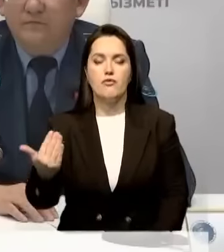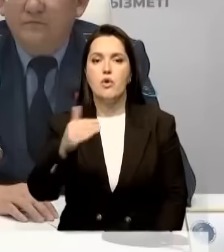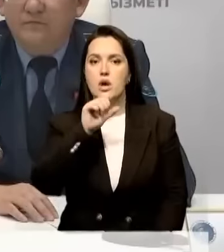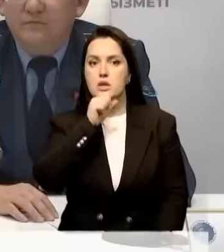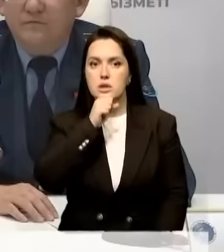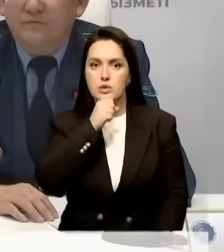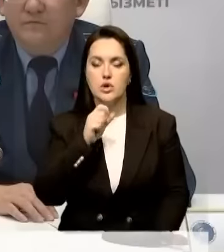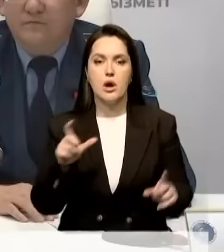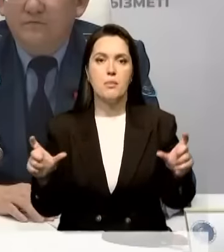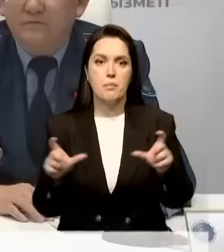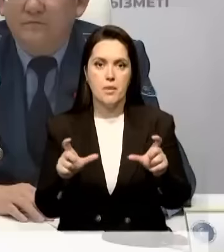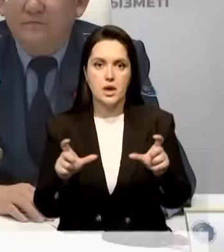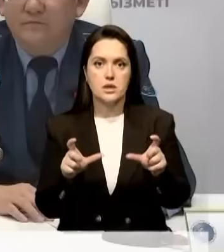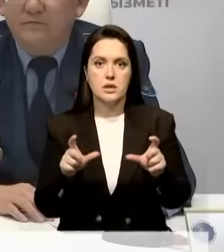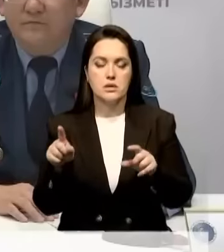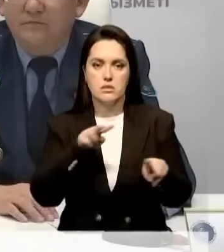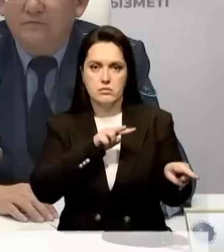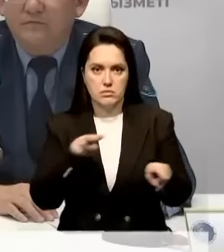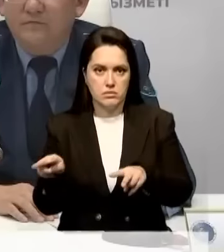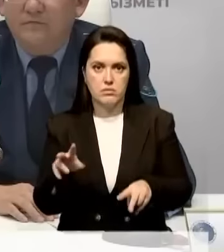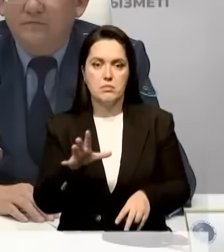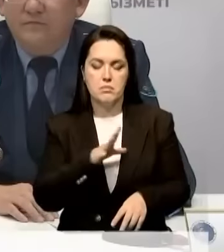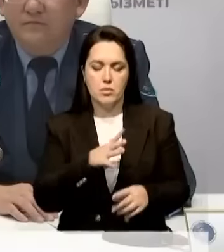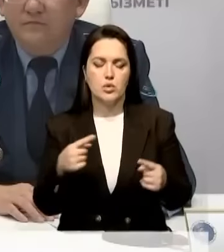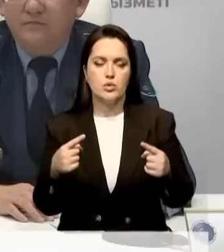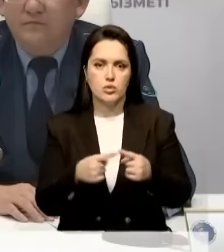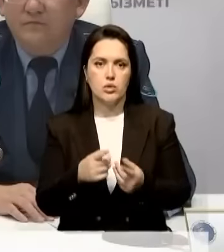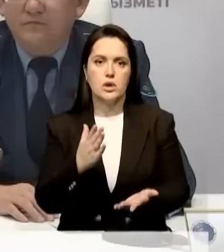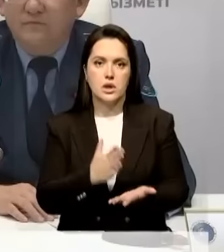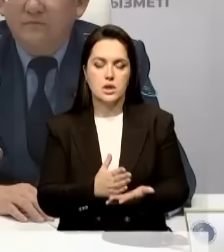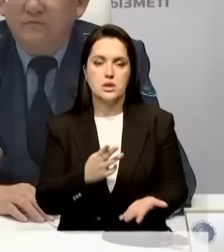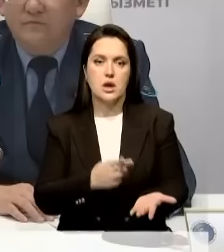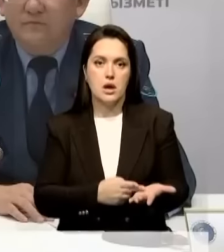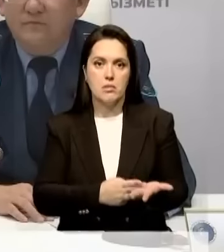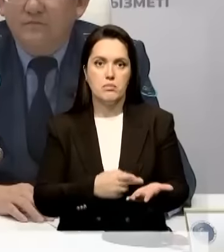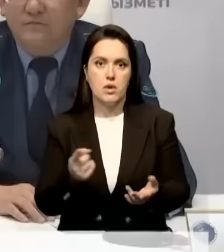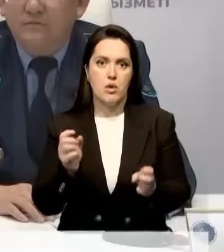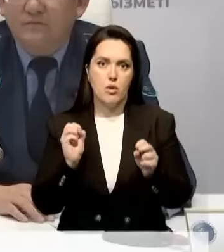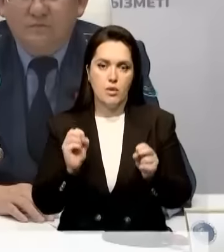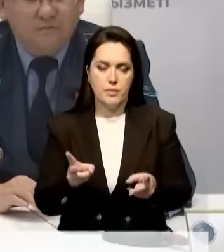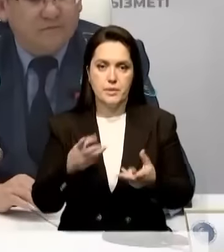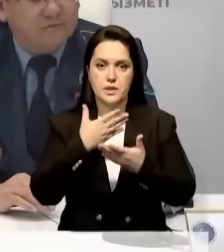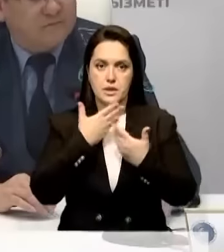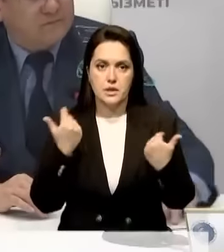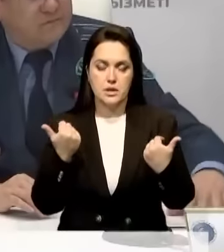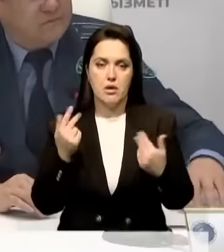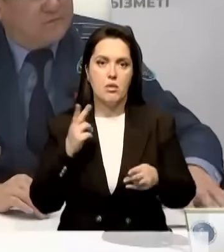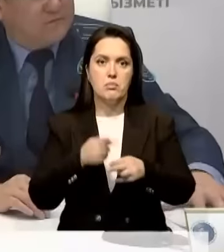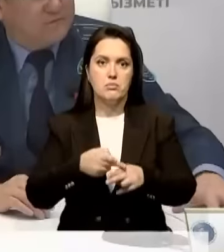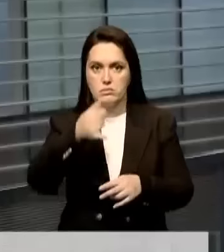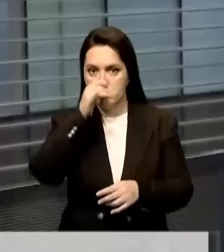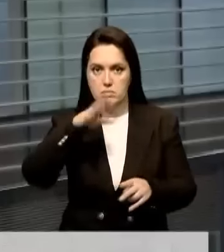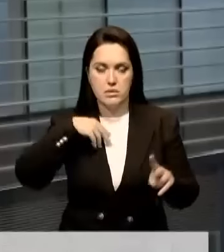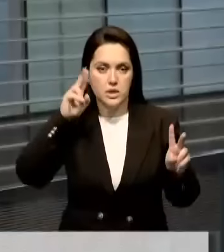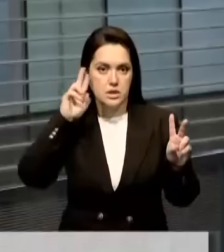сам магазин. И именно там было патрулирование. Мы это подтверждаем. Тогда мы никакой угрозы предотвратить не могли, не